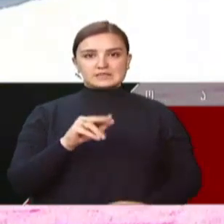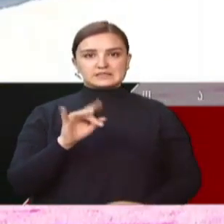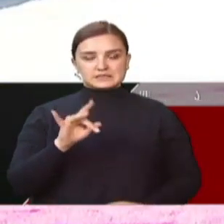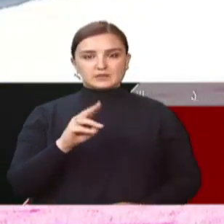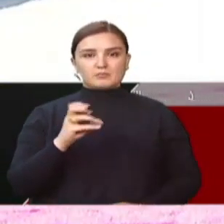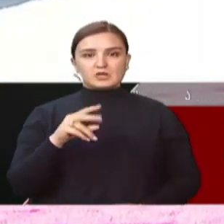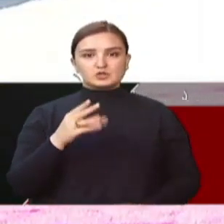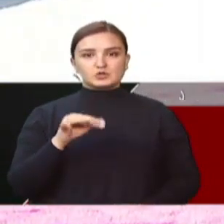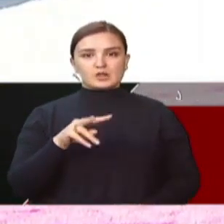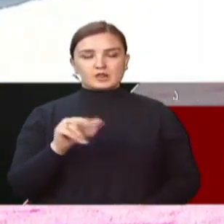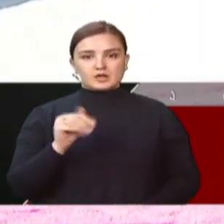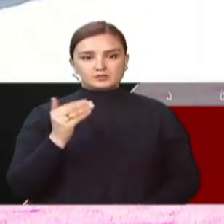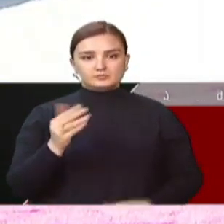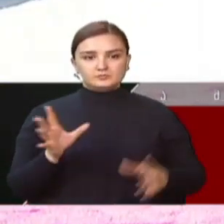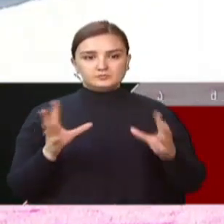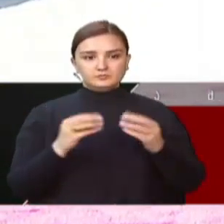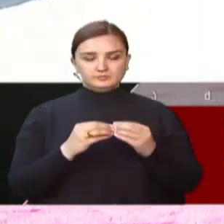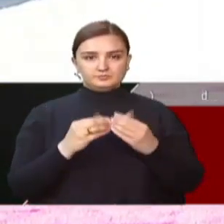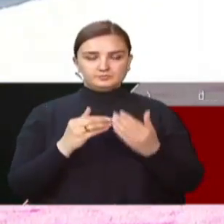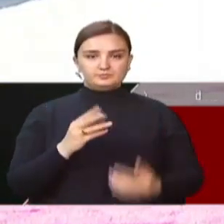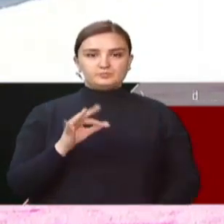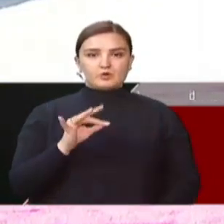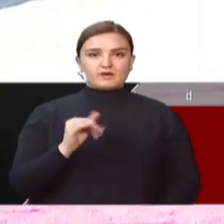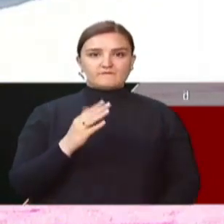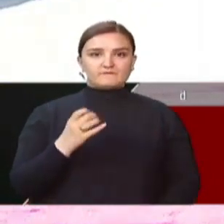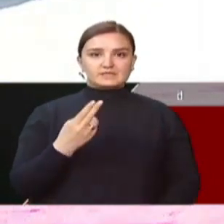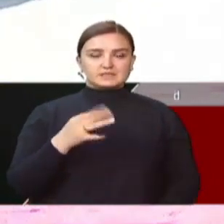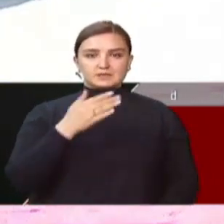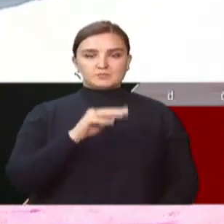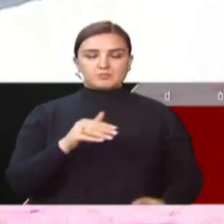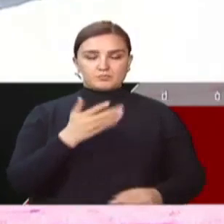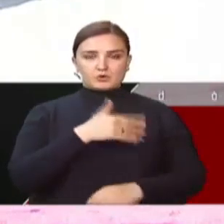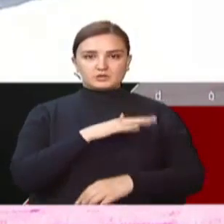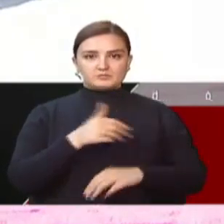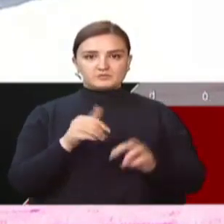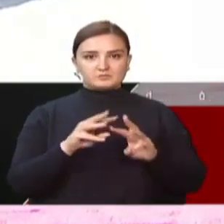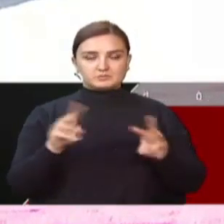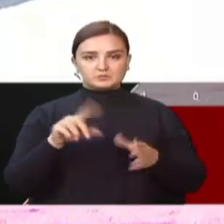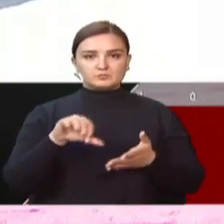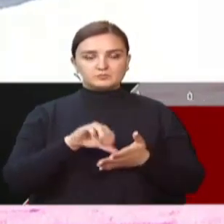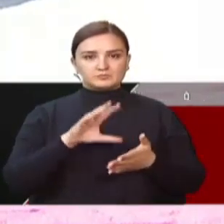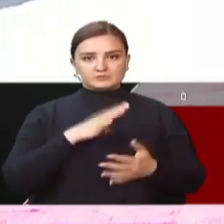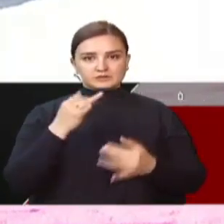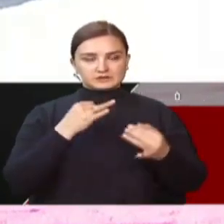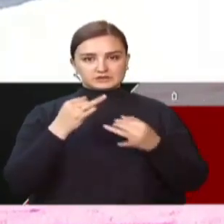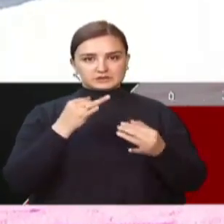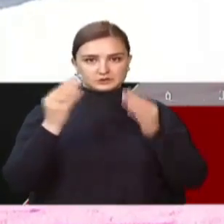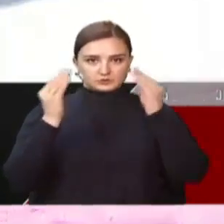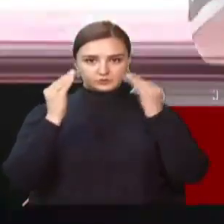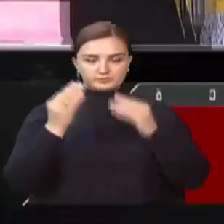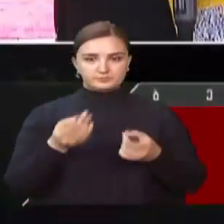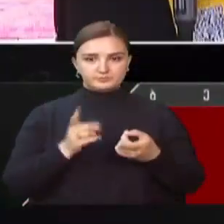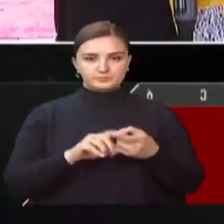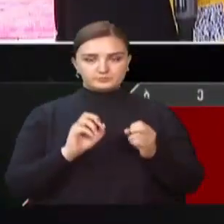Robert Metzolastan, Mateusz Morawieckistan, Polonetis premier ministru tanitet, monatileoba miigo discuțiași romelits